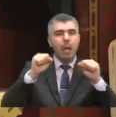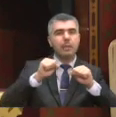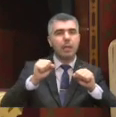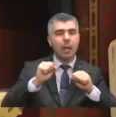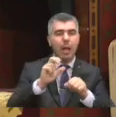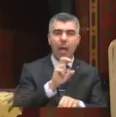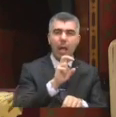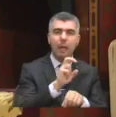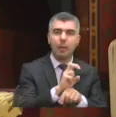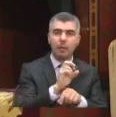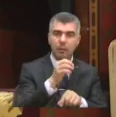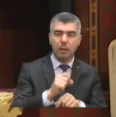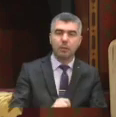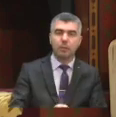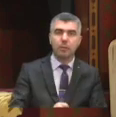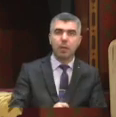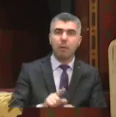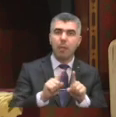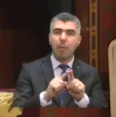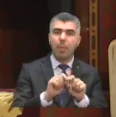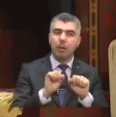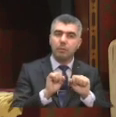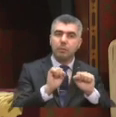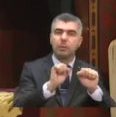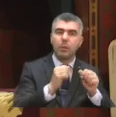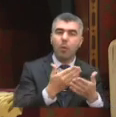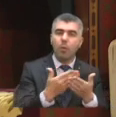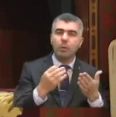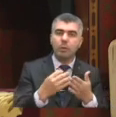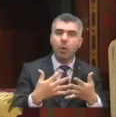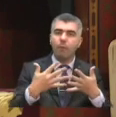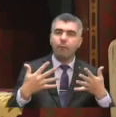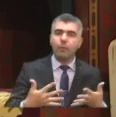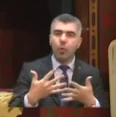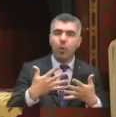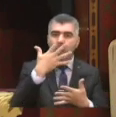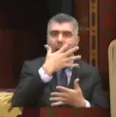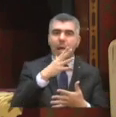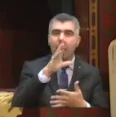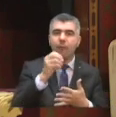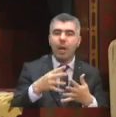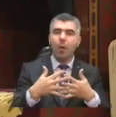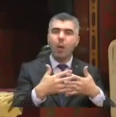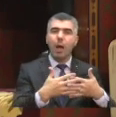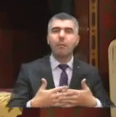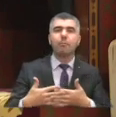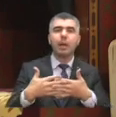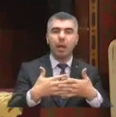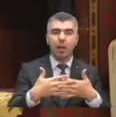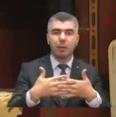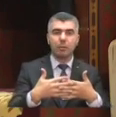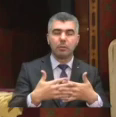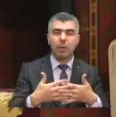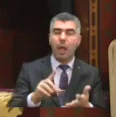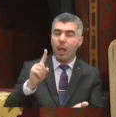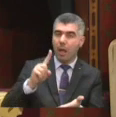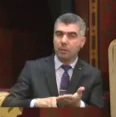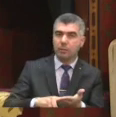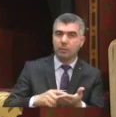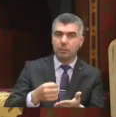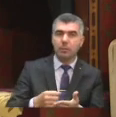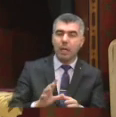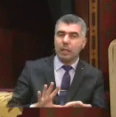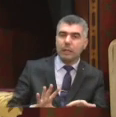من أجل جعل الواجهة الأطلسية صلة وصل مع الأسواق الإفريقية والأسواق الأمريكية. وجب أيضا تقييم